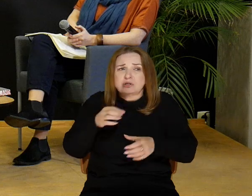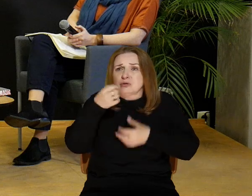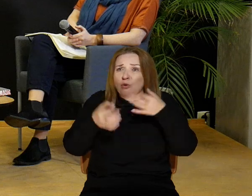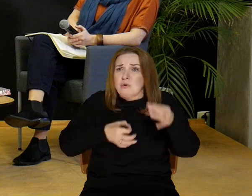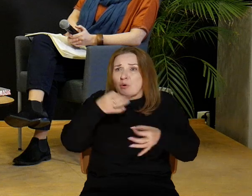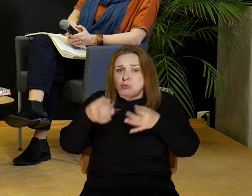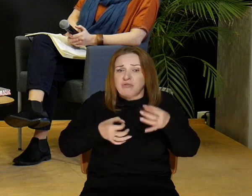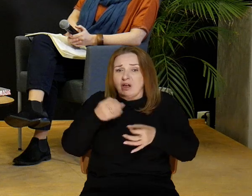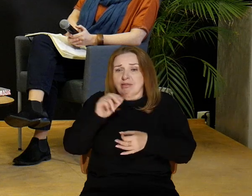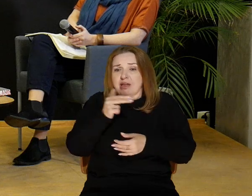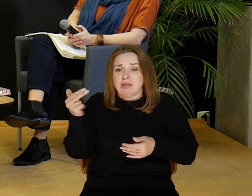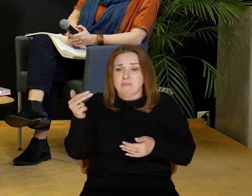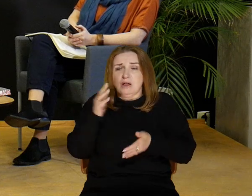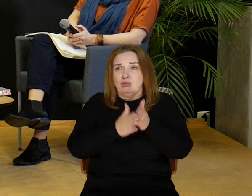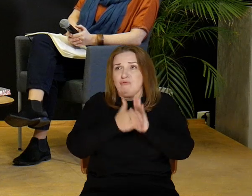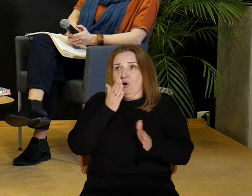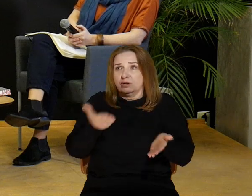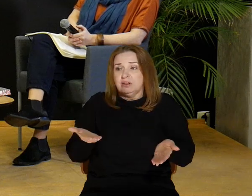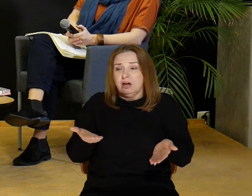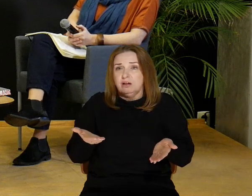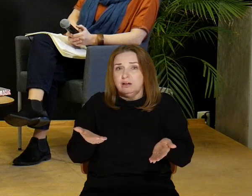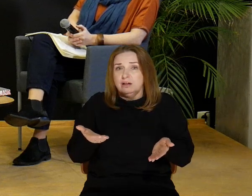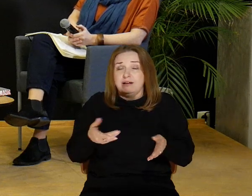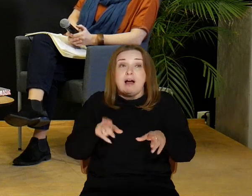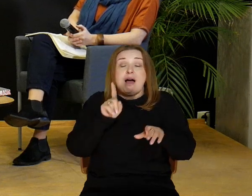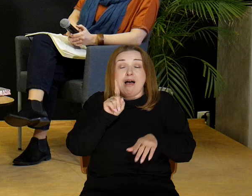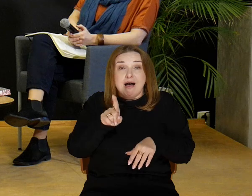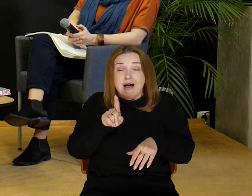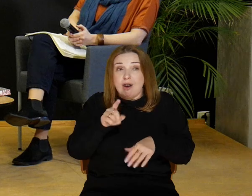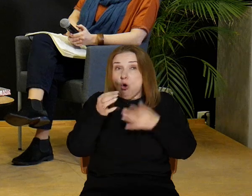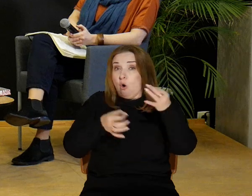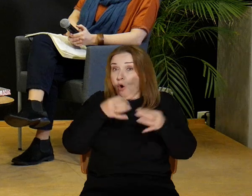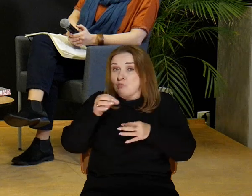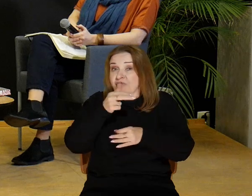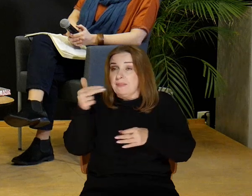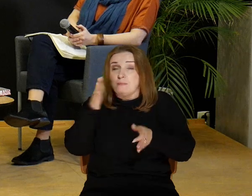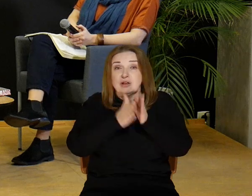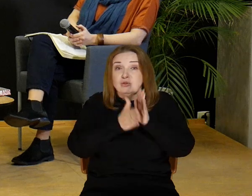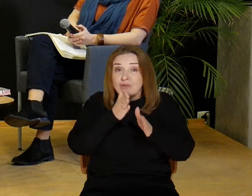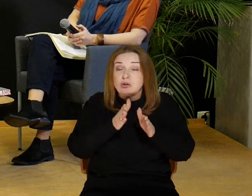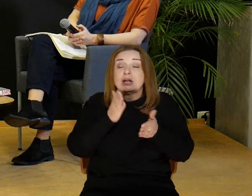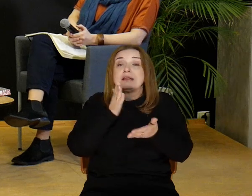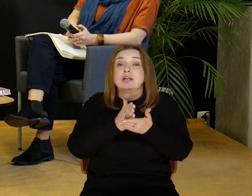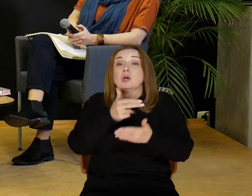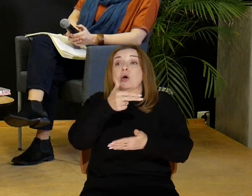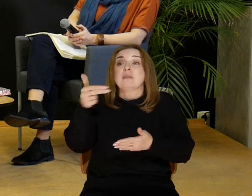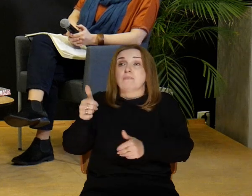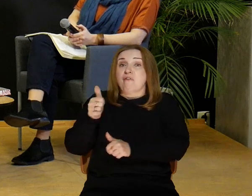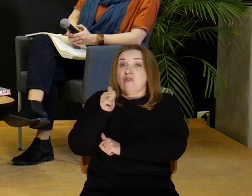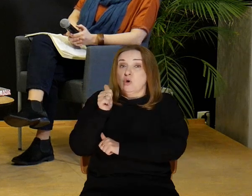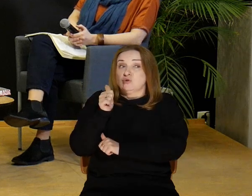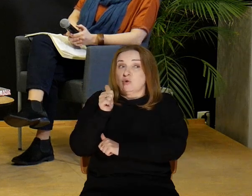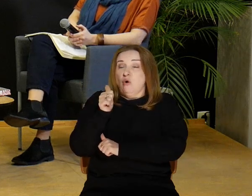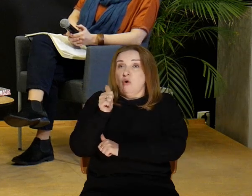jakiegoś elementu wojennego, tylko że mówienie o wojnie to było mówienie o żołnierzach, wyłącznie o